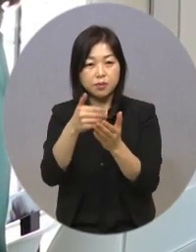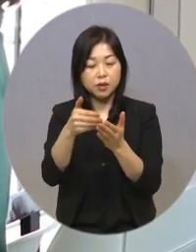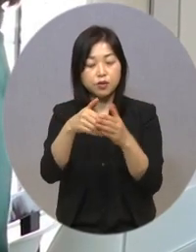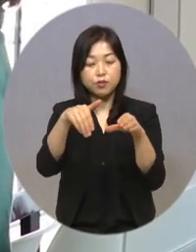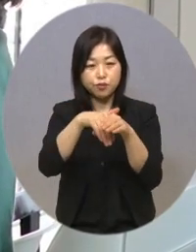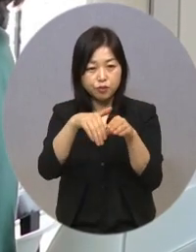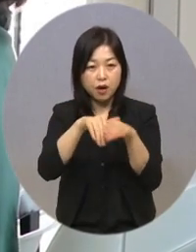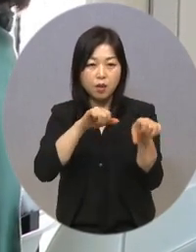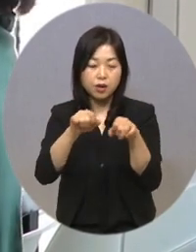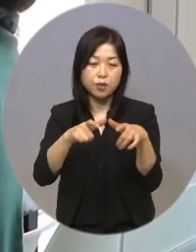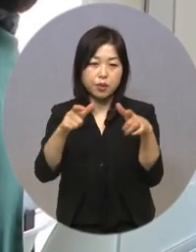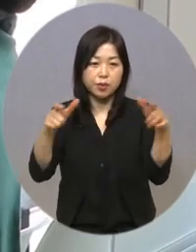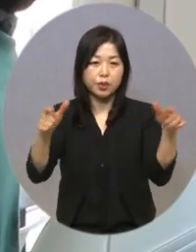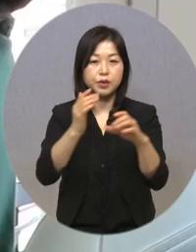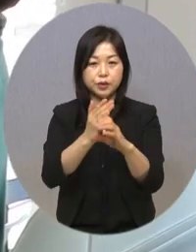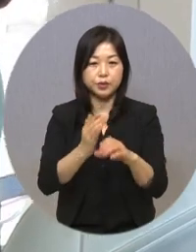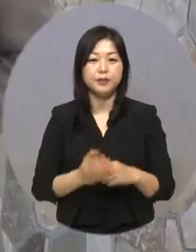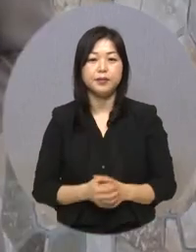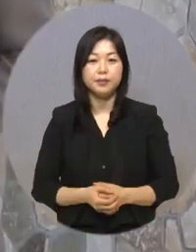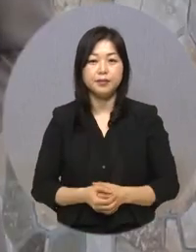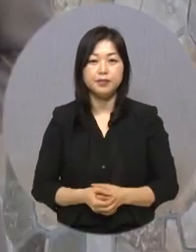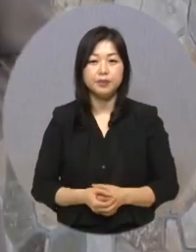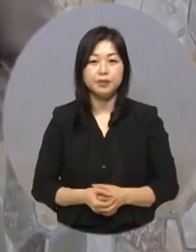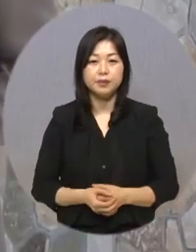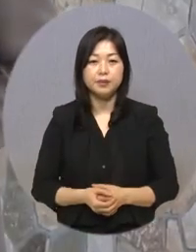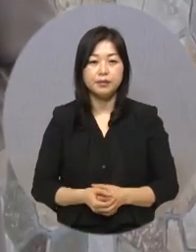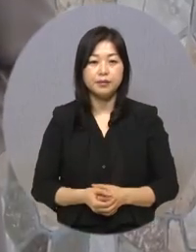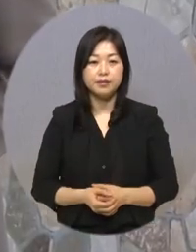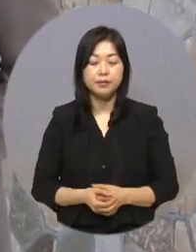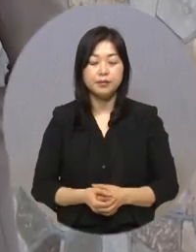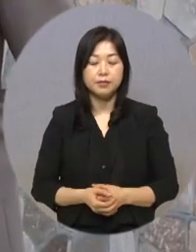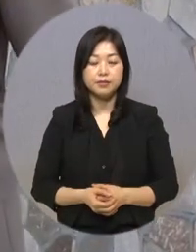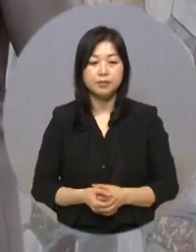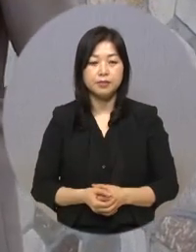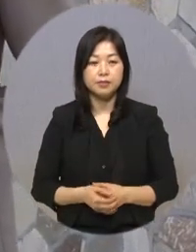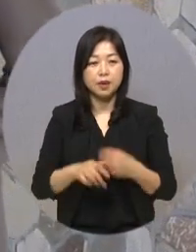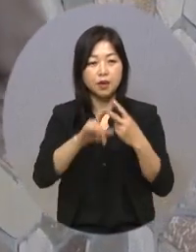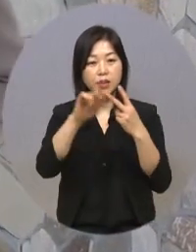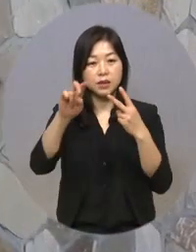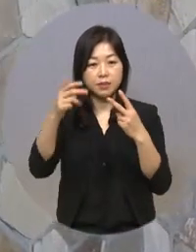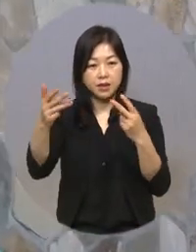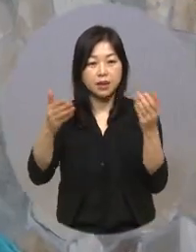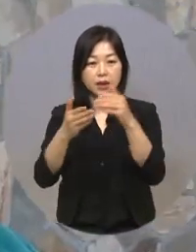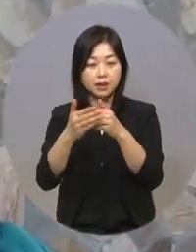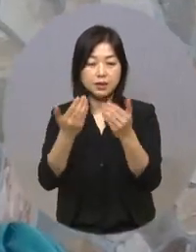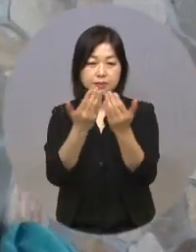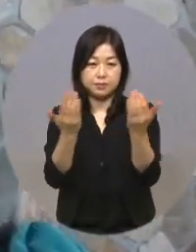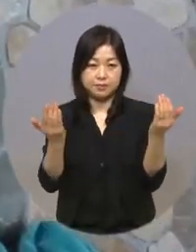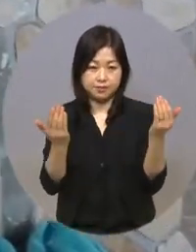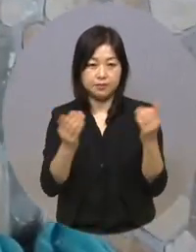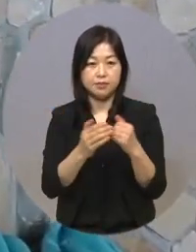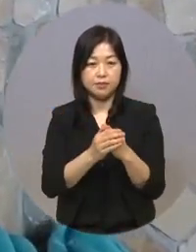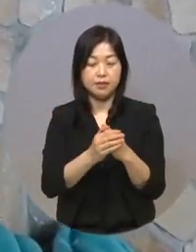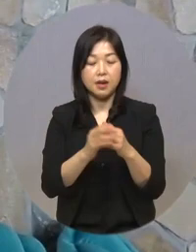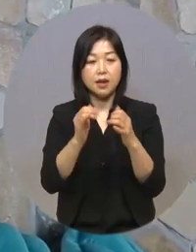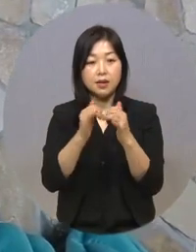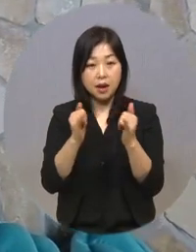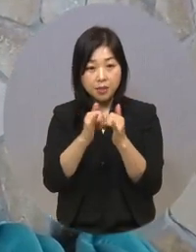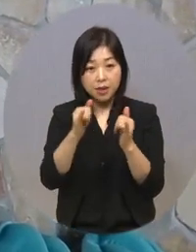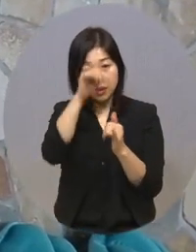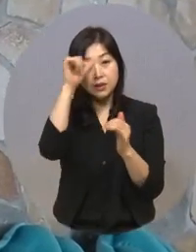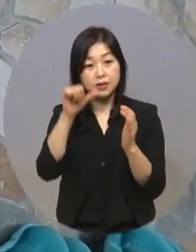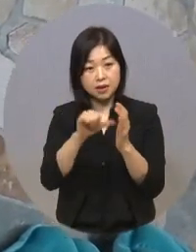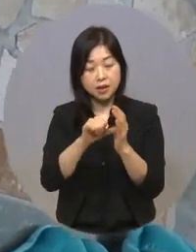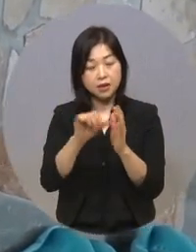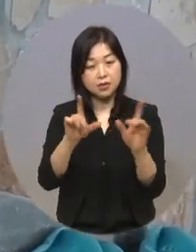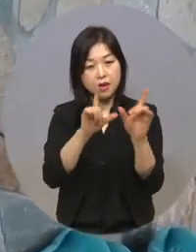지평을 넓혀가고 있습니다. 오는 28일까지 열리는 이번 전시회는 우리 인생과 삶의